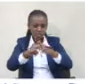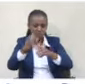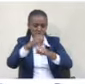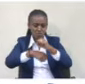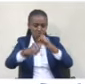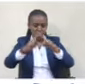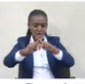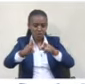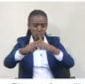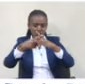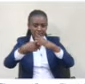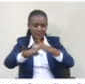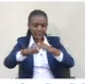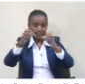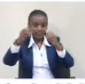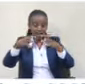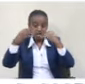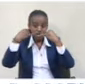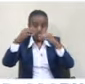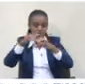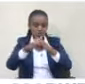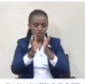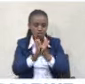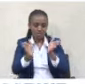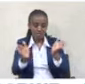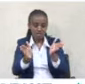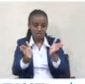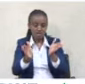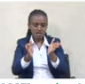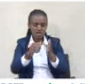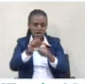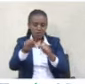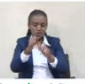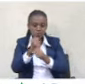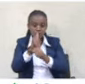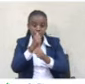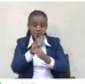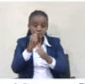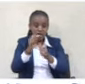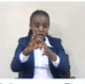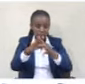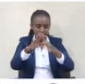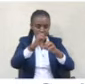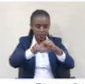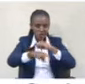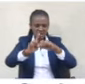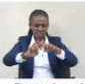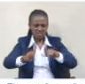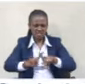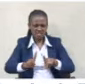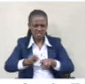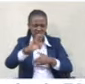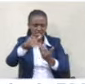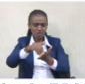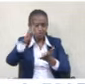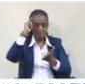ariko kugira ngo tuyitangize ku mugaragaro tuyimenyekanishe muri rusange haba kuri rwego rw'abikorera abafatanyabikorwa n'abandi batandukanye ibindi bigo bya